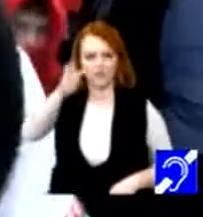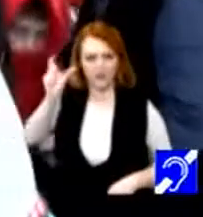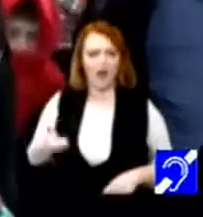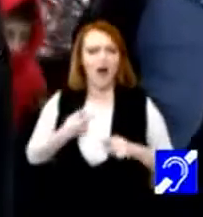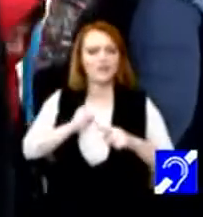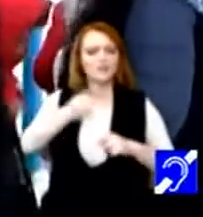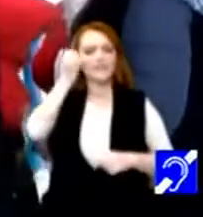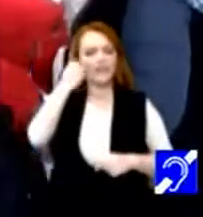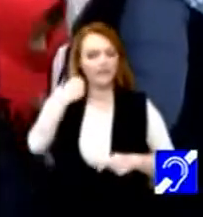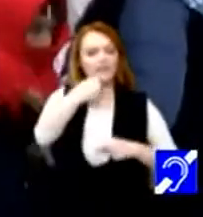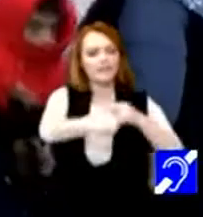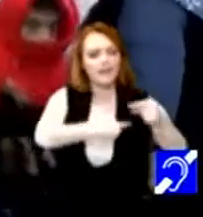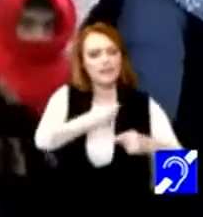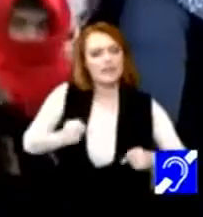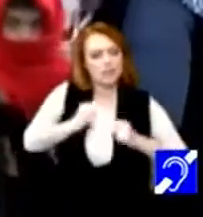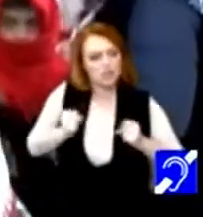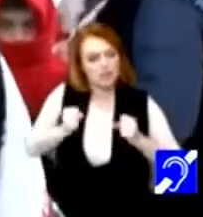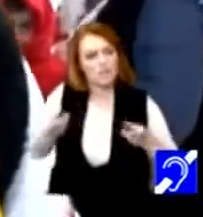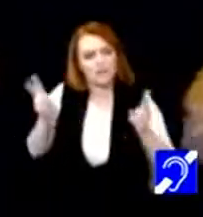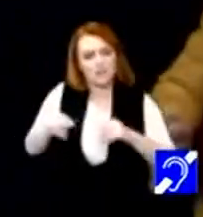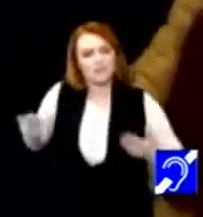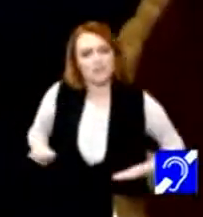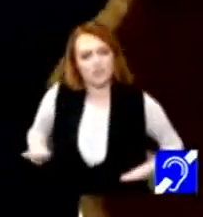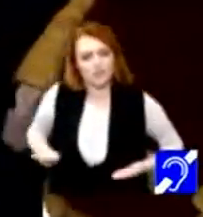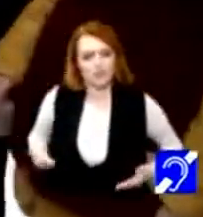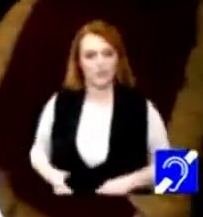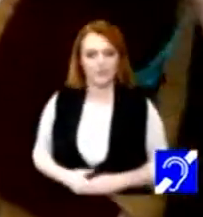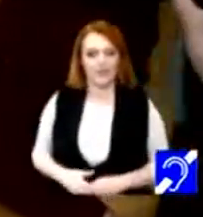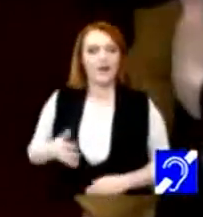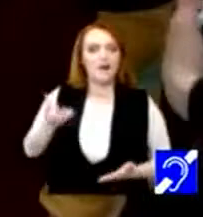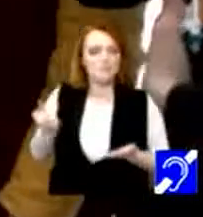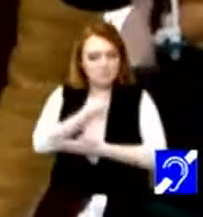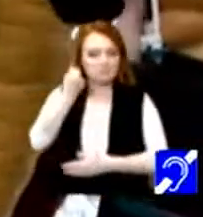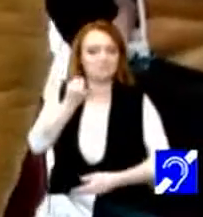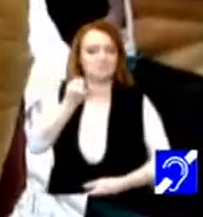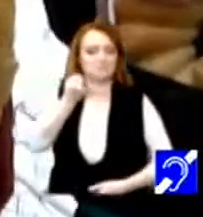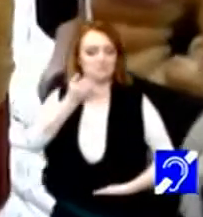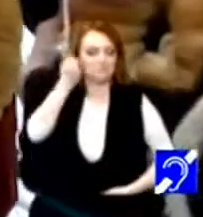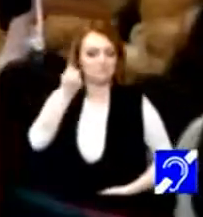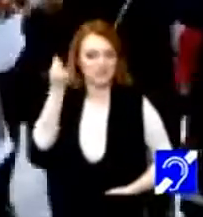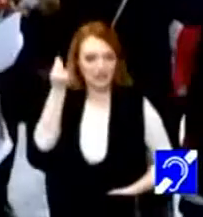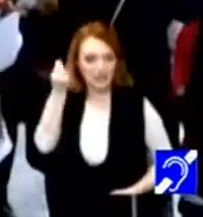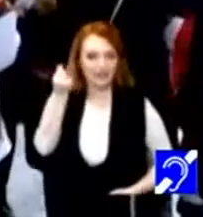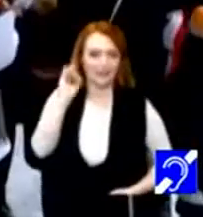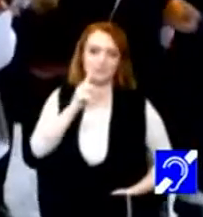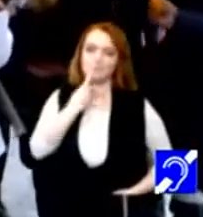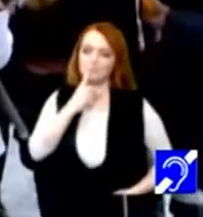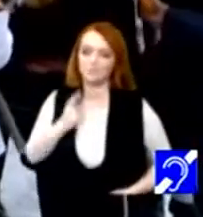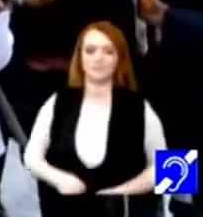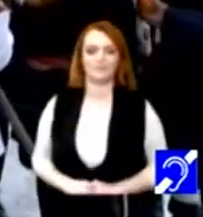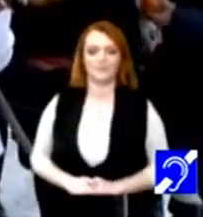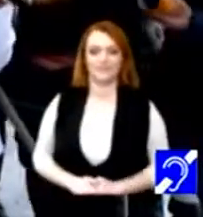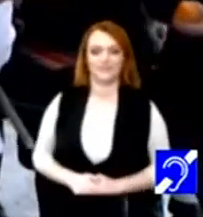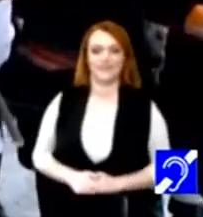care încercăm să-l menținem viu cât se poate. Câștigăm bani, bomboane și fericirea gospodarilor. În repertoriu noi